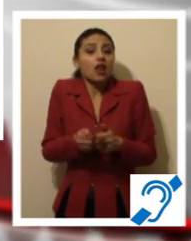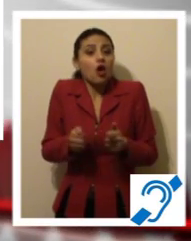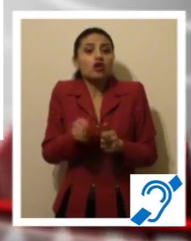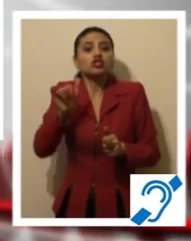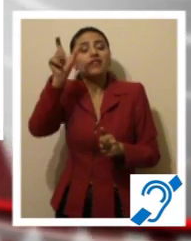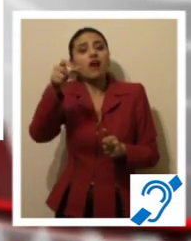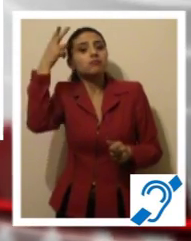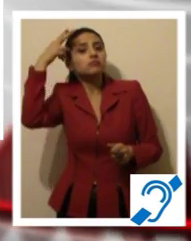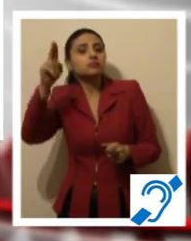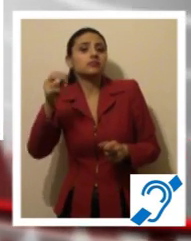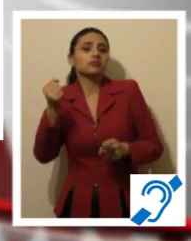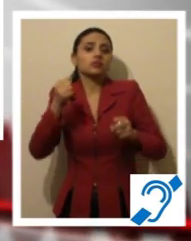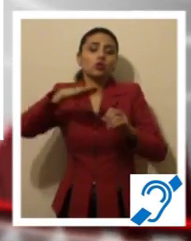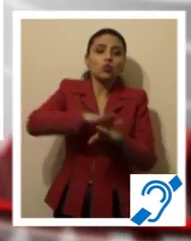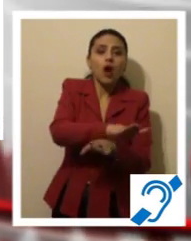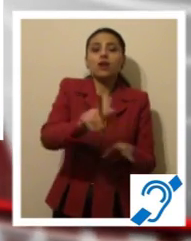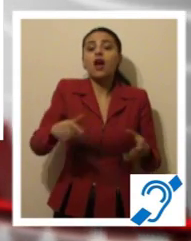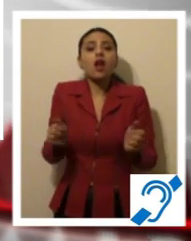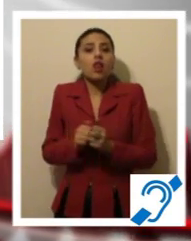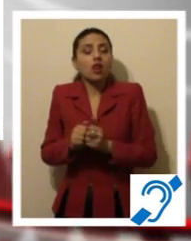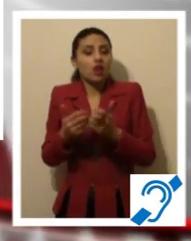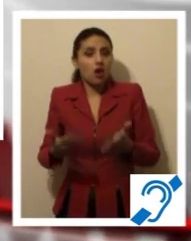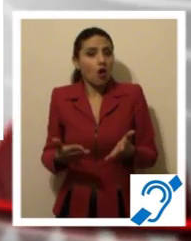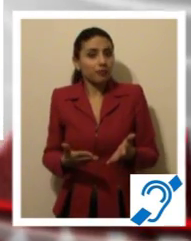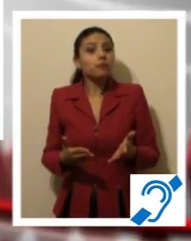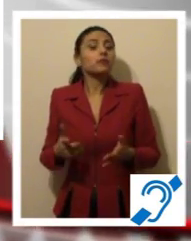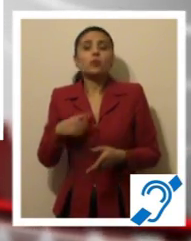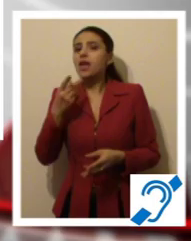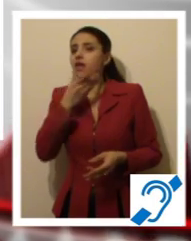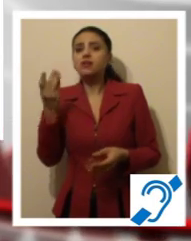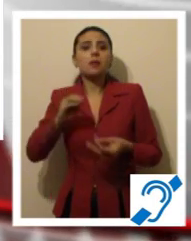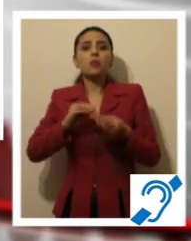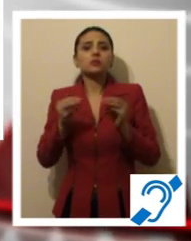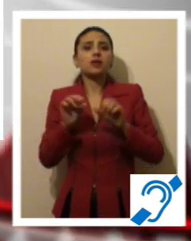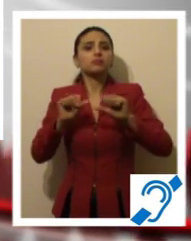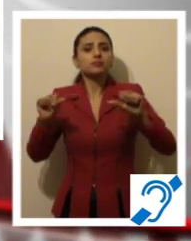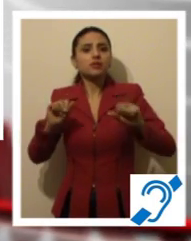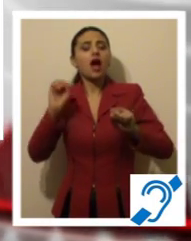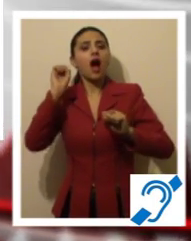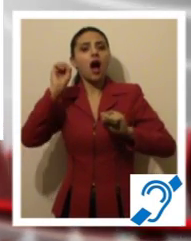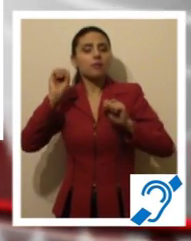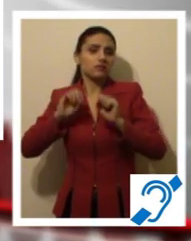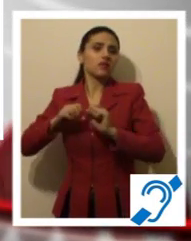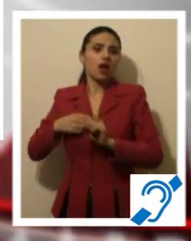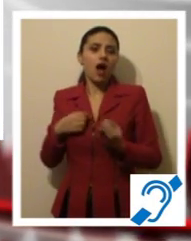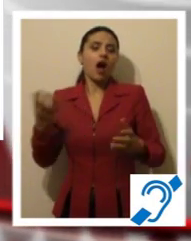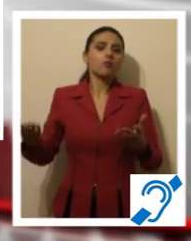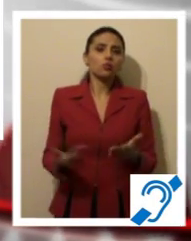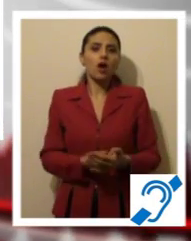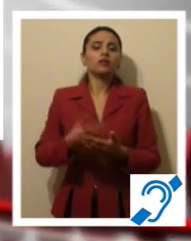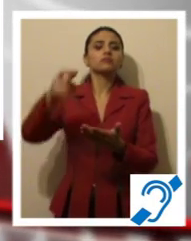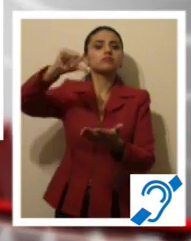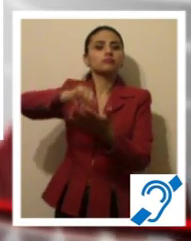sunt vizitatori. Nu mai sunt posibilități ca să mai mărim. Am dat jos niște rezervoare verticale de la punctul